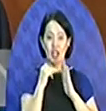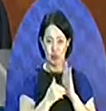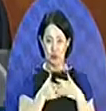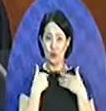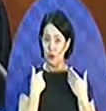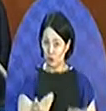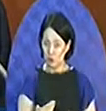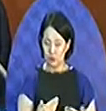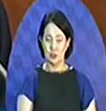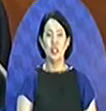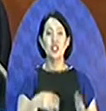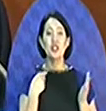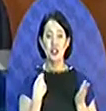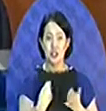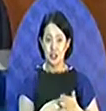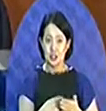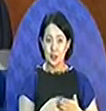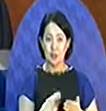Тухайлбал одоо бид